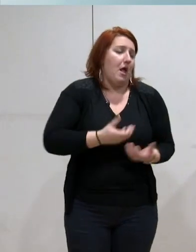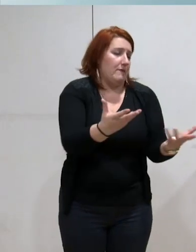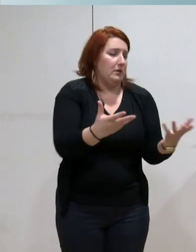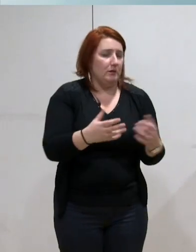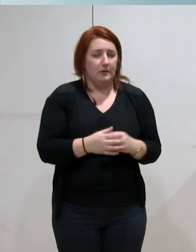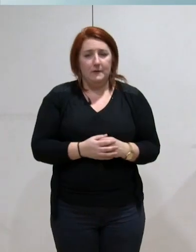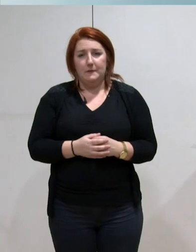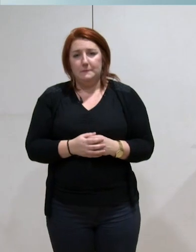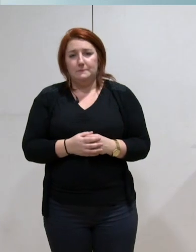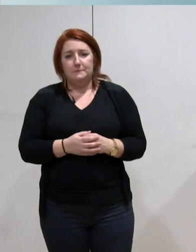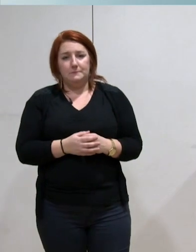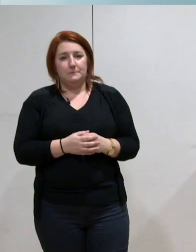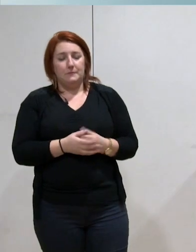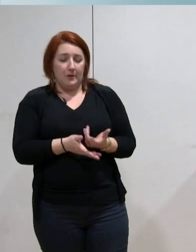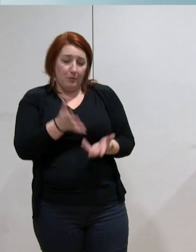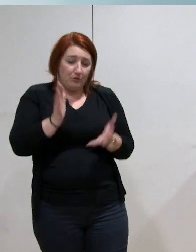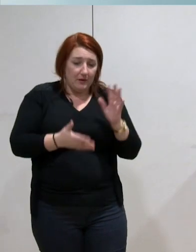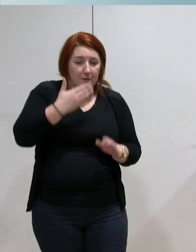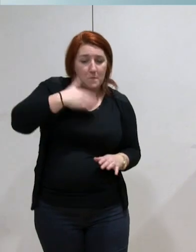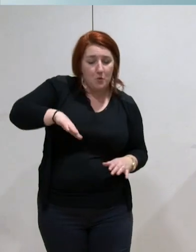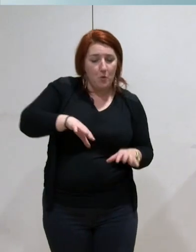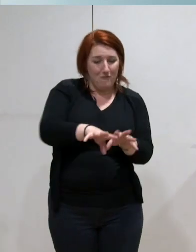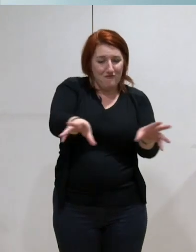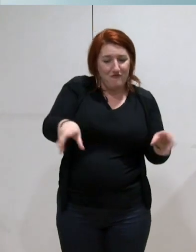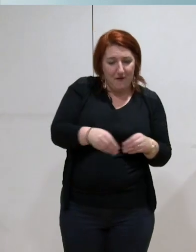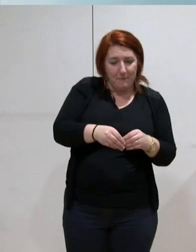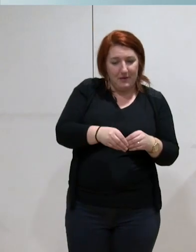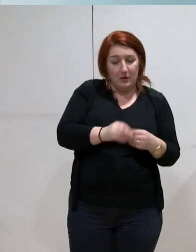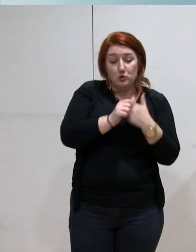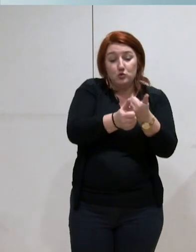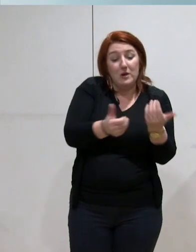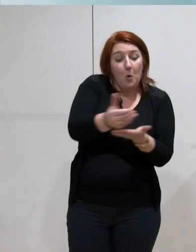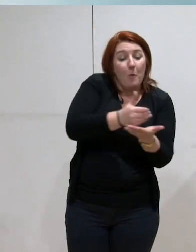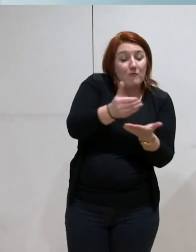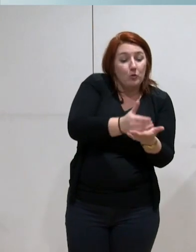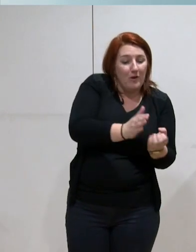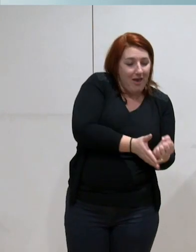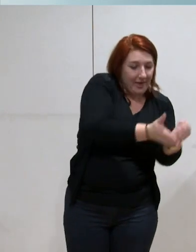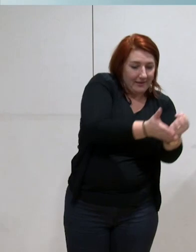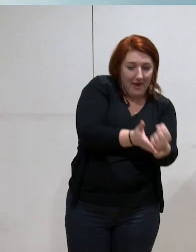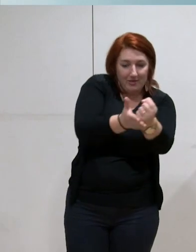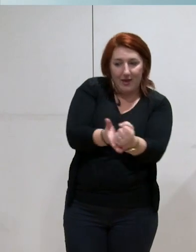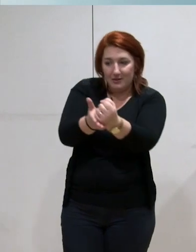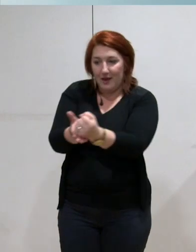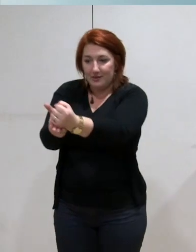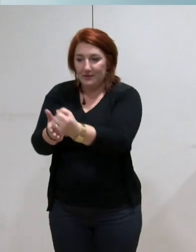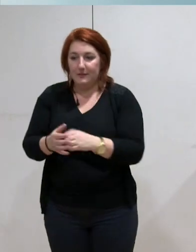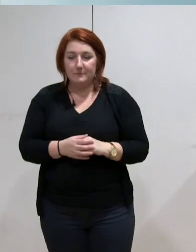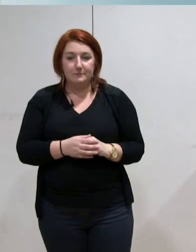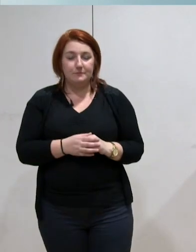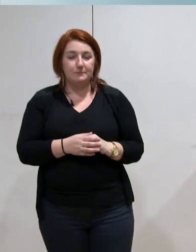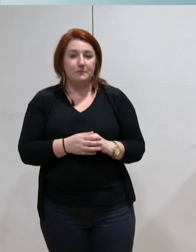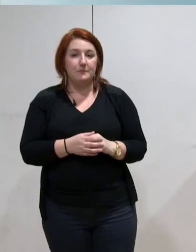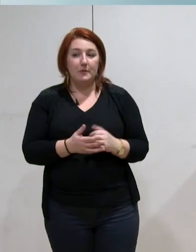à aider plutôt les famille en fonction de leur revenus et pousser